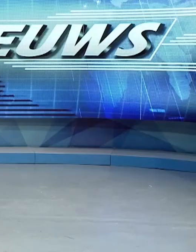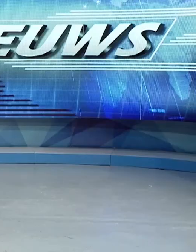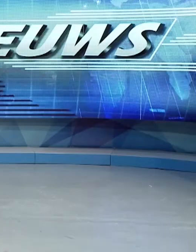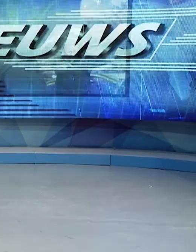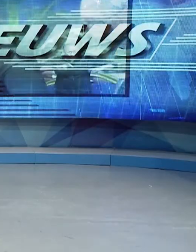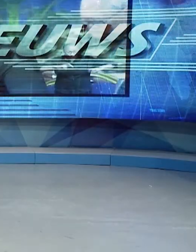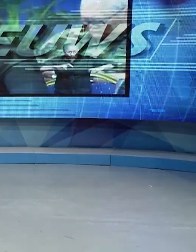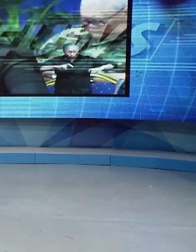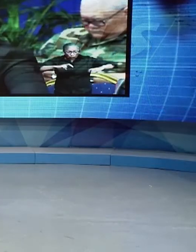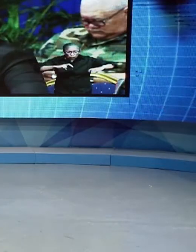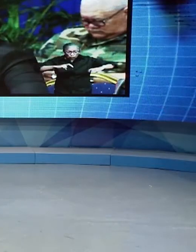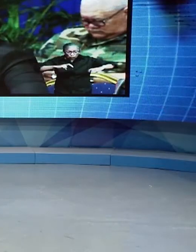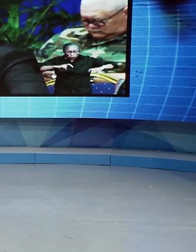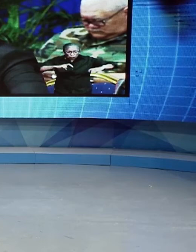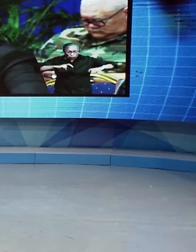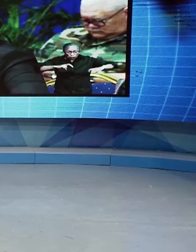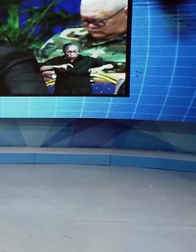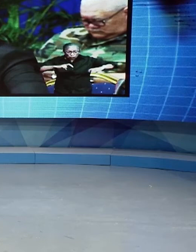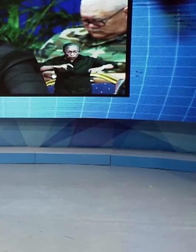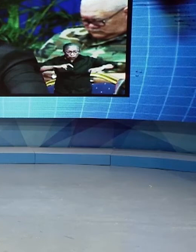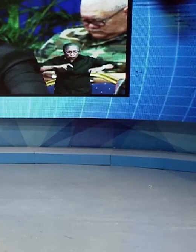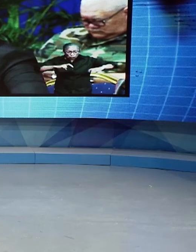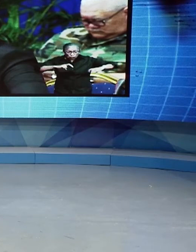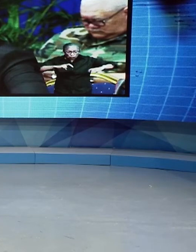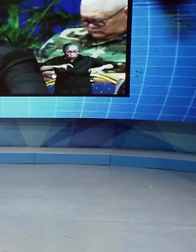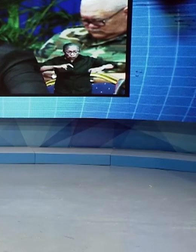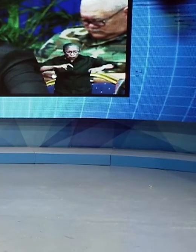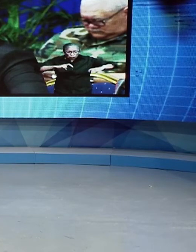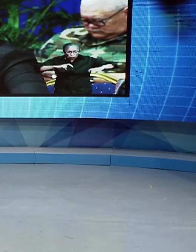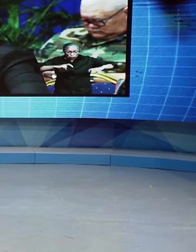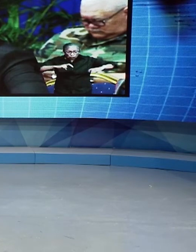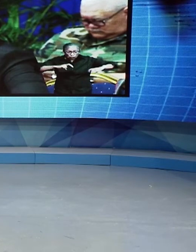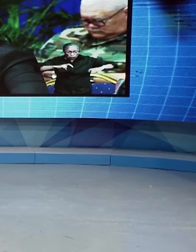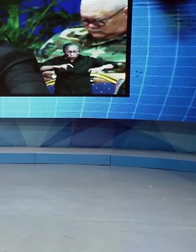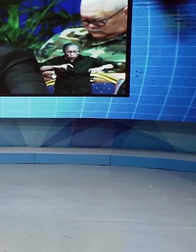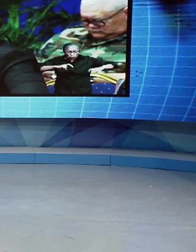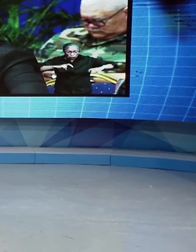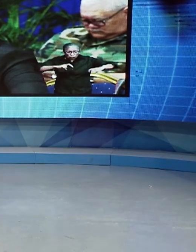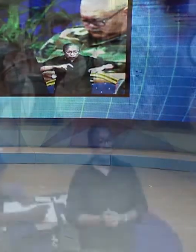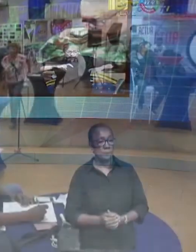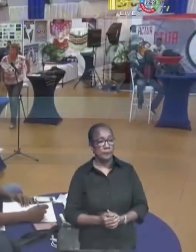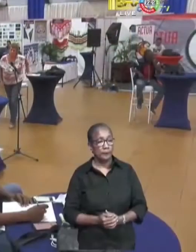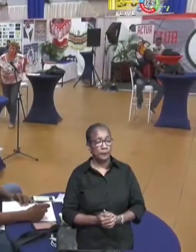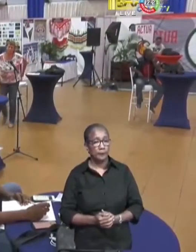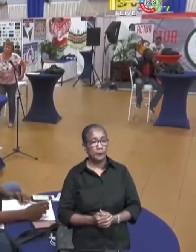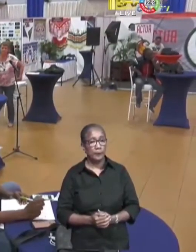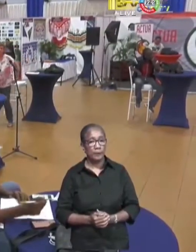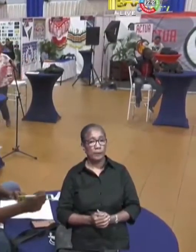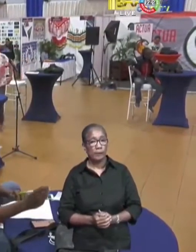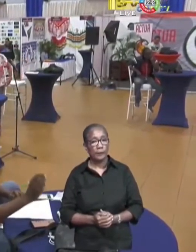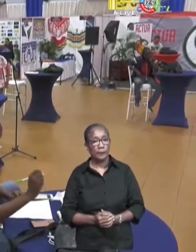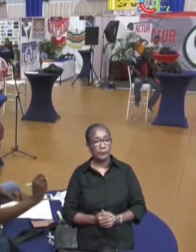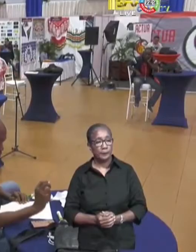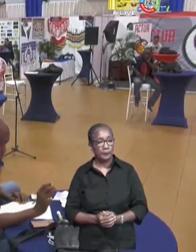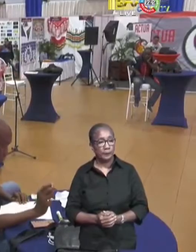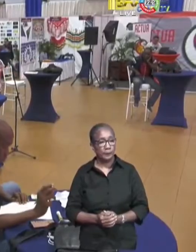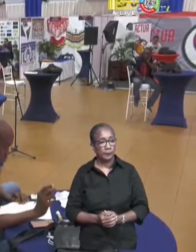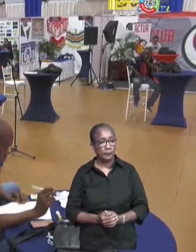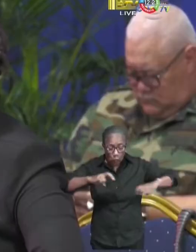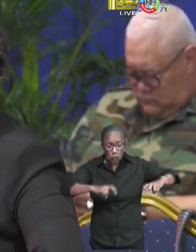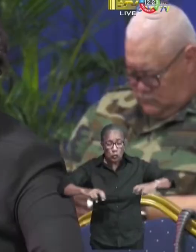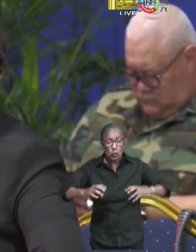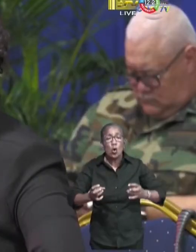In Suriname kunnen we heel snel weer COVID-19 cases en clusters krijgen. Dit haalde de directeur van